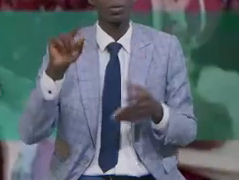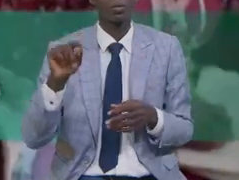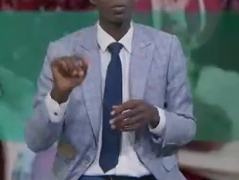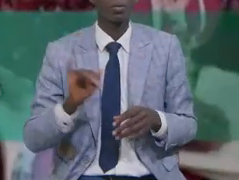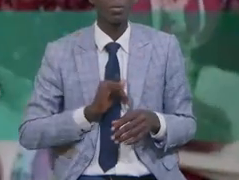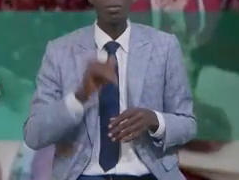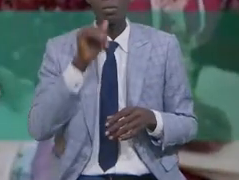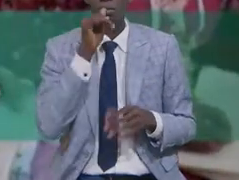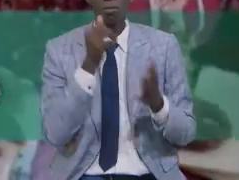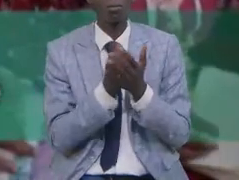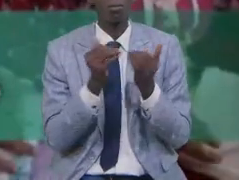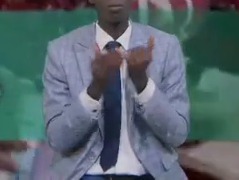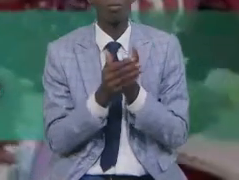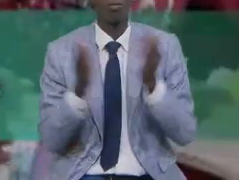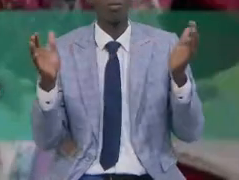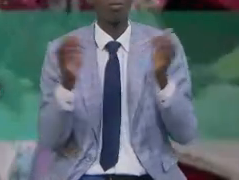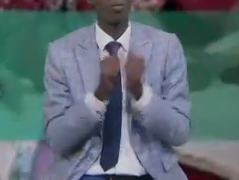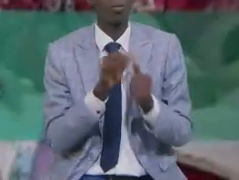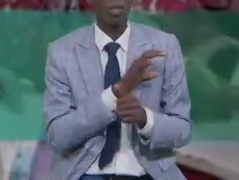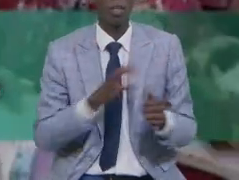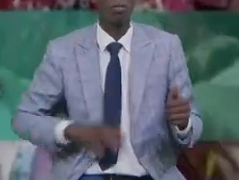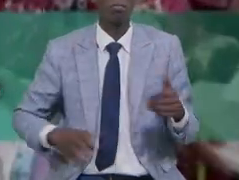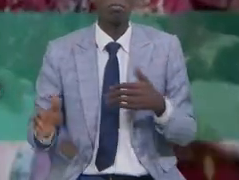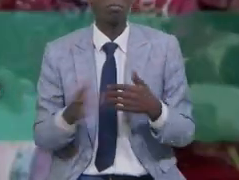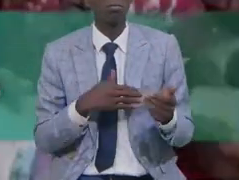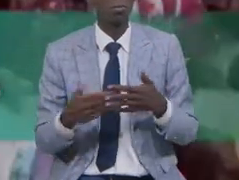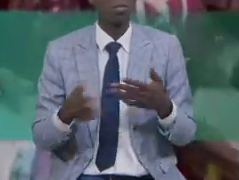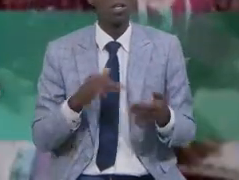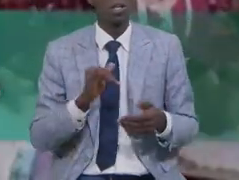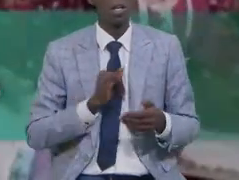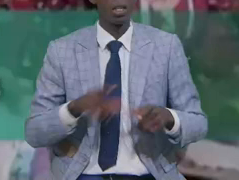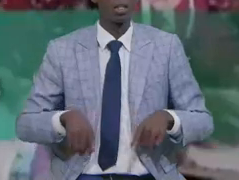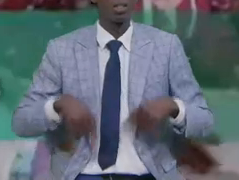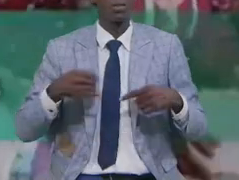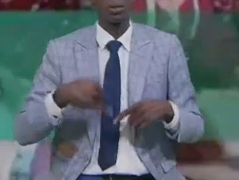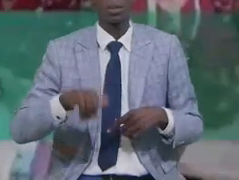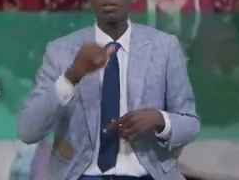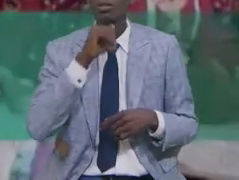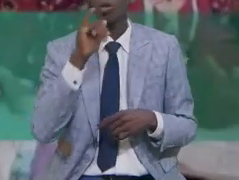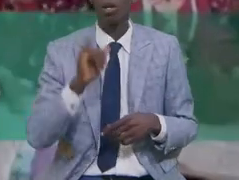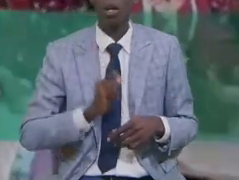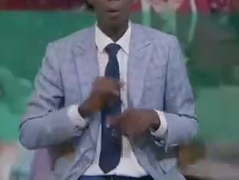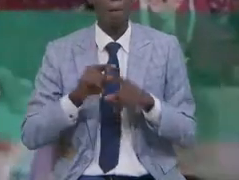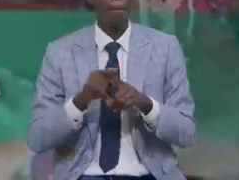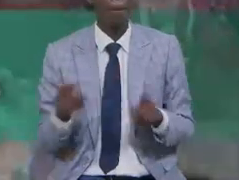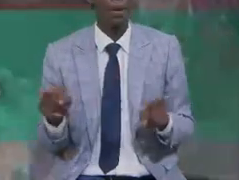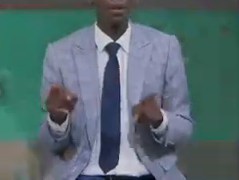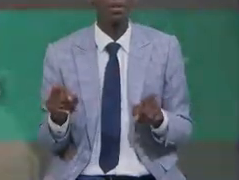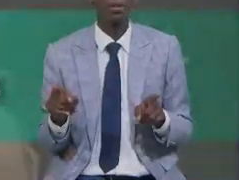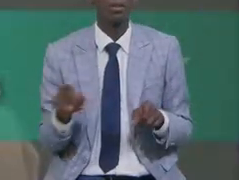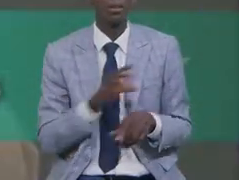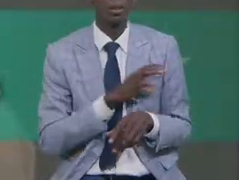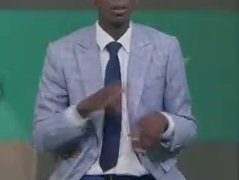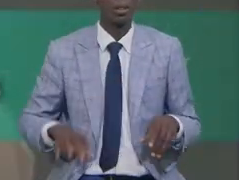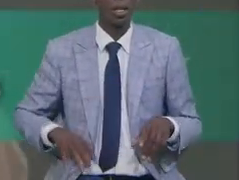j'ai été crucifié avec Christ. Si je vis, ce n'est plus moi qui vis. C'est Christ qui